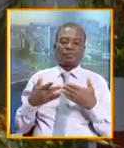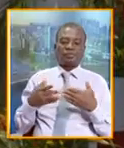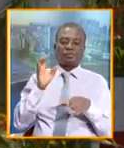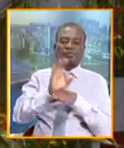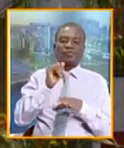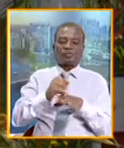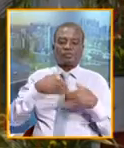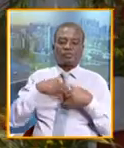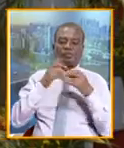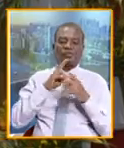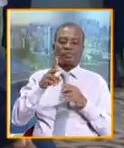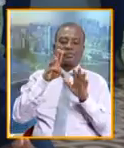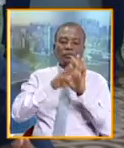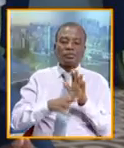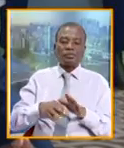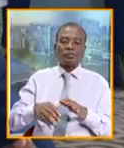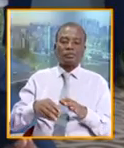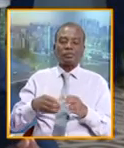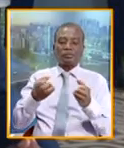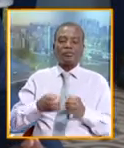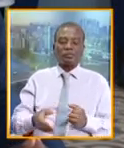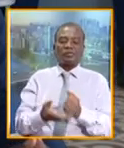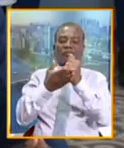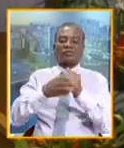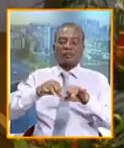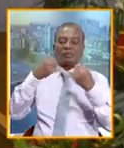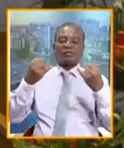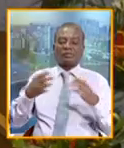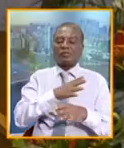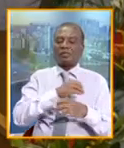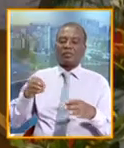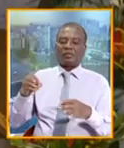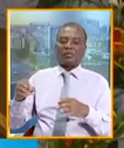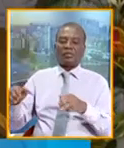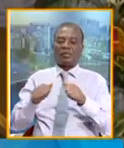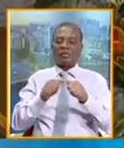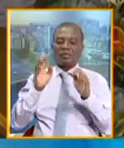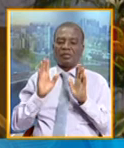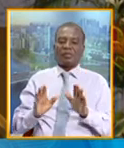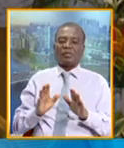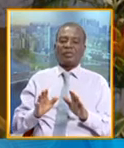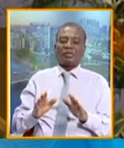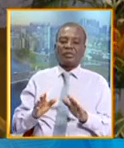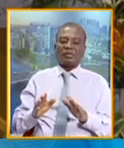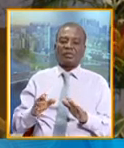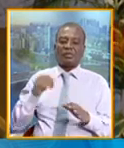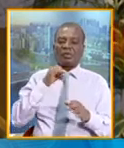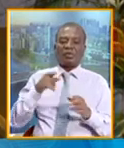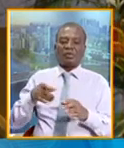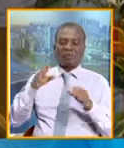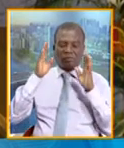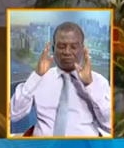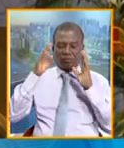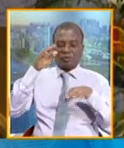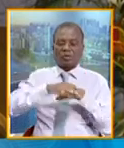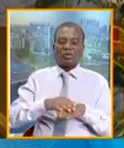a vraiment l'intention d'aider les entreprises à continuer à croître, mettre l'administration au service des entreprises, ce qui manque dans beaucoup de pays, et se concentrer sur leur